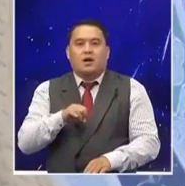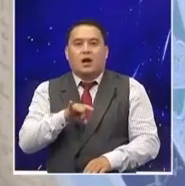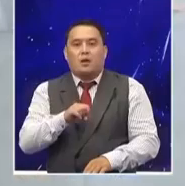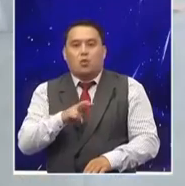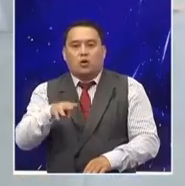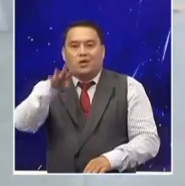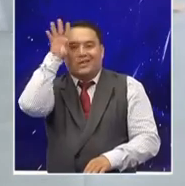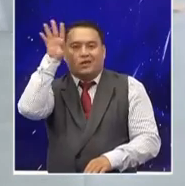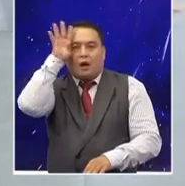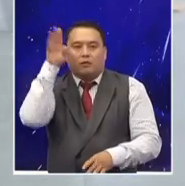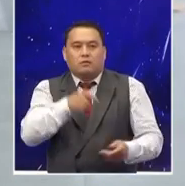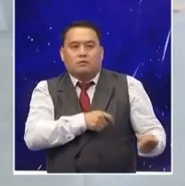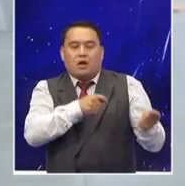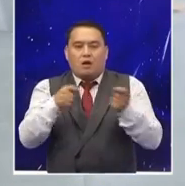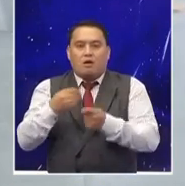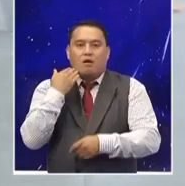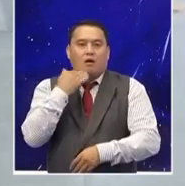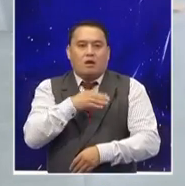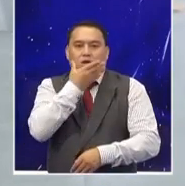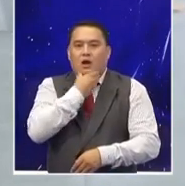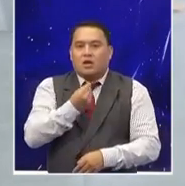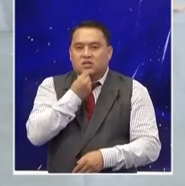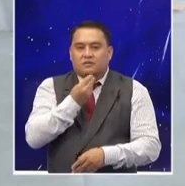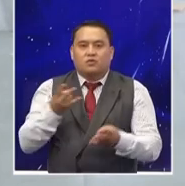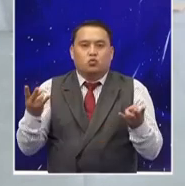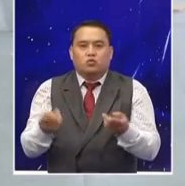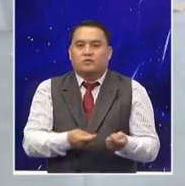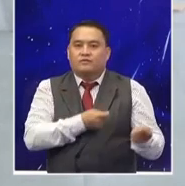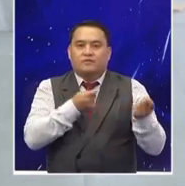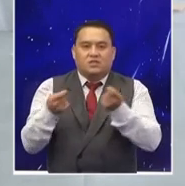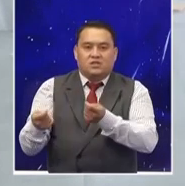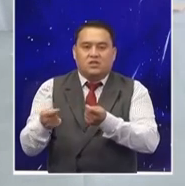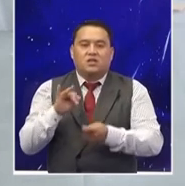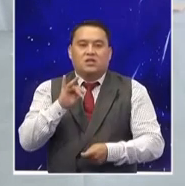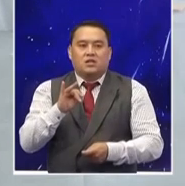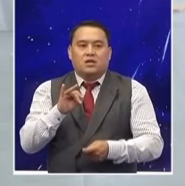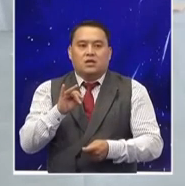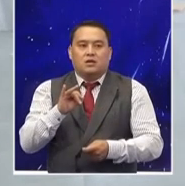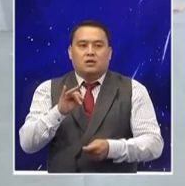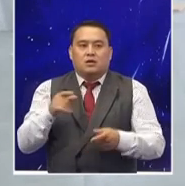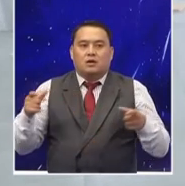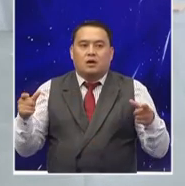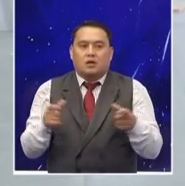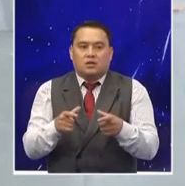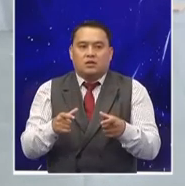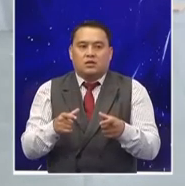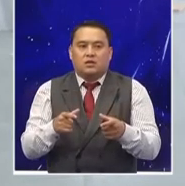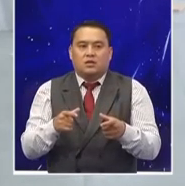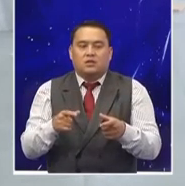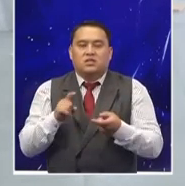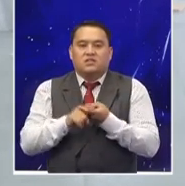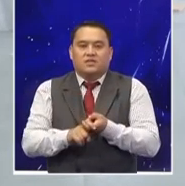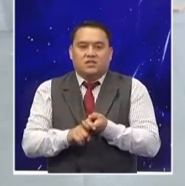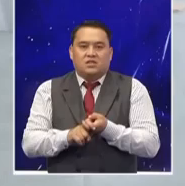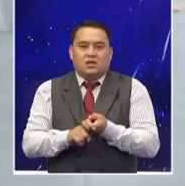ирана он должен был прям качественный красивые мрамор гости и прям попали на карантин и связи с